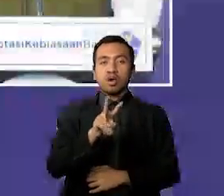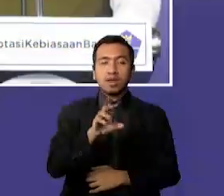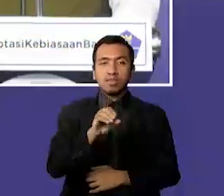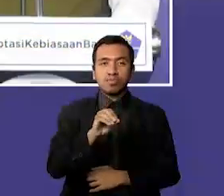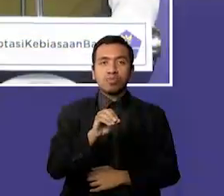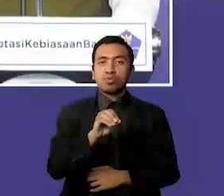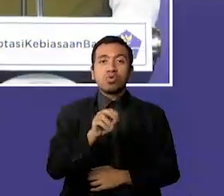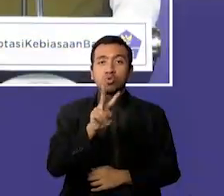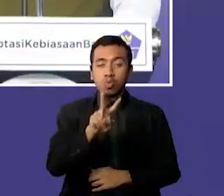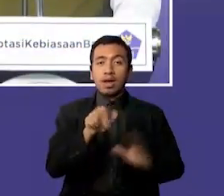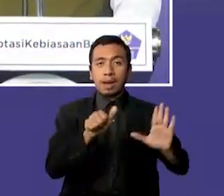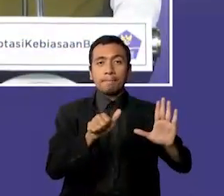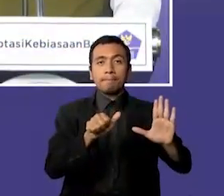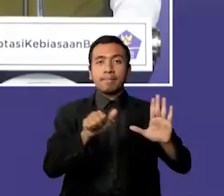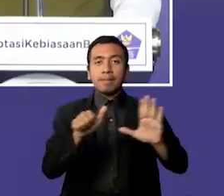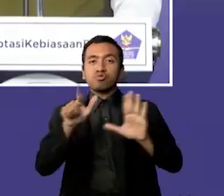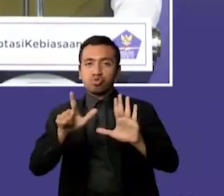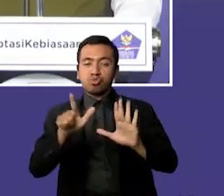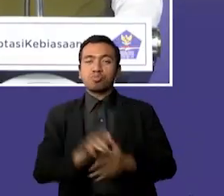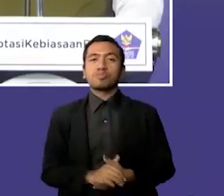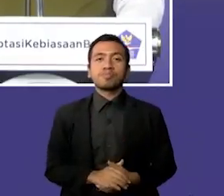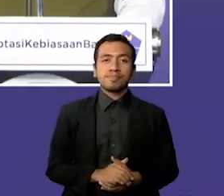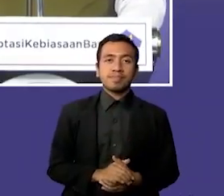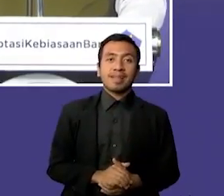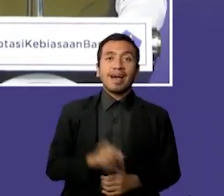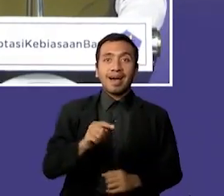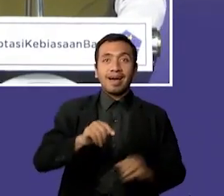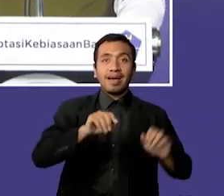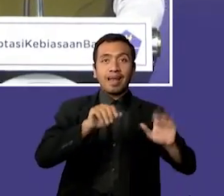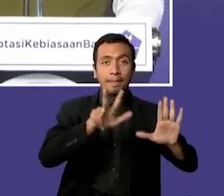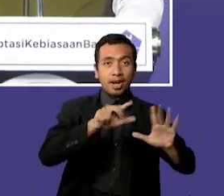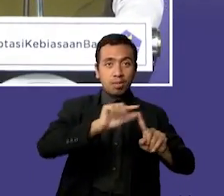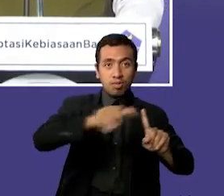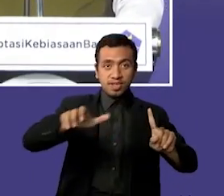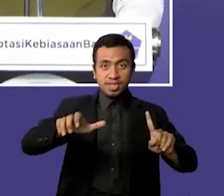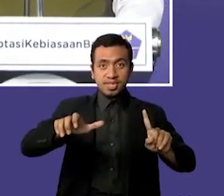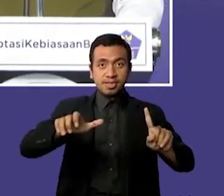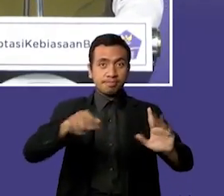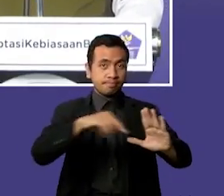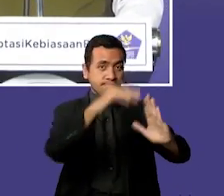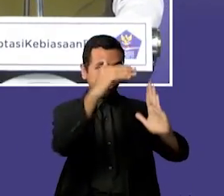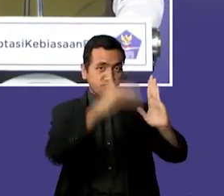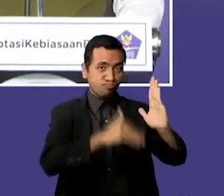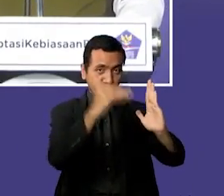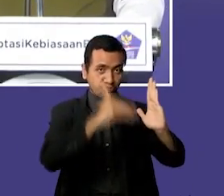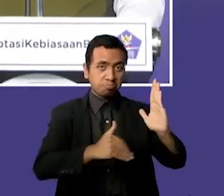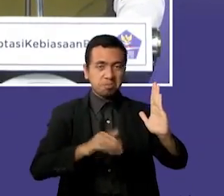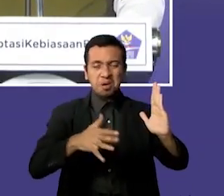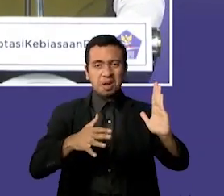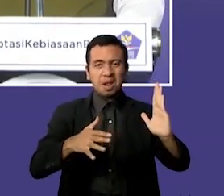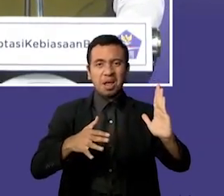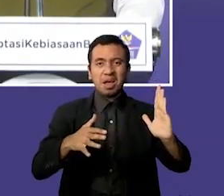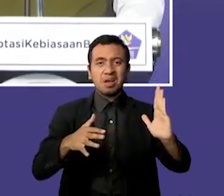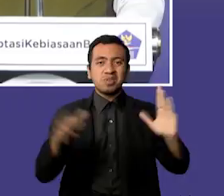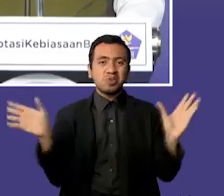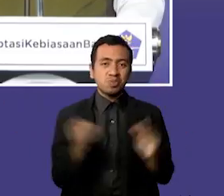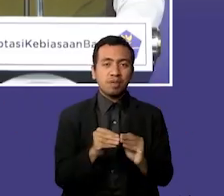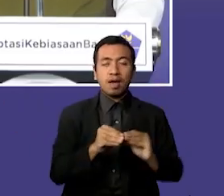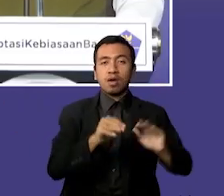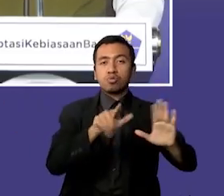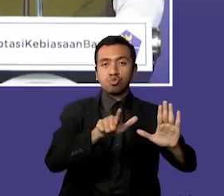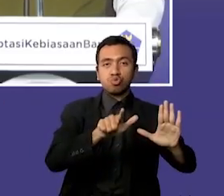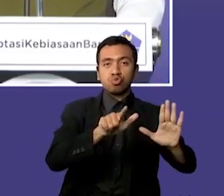2.267. Total dari 8 provinsi ini kontribusinya adalah sekitar